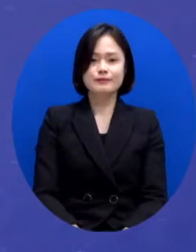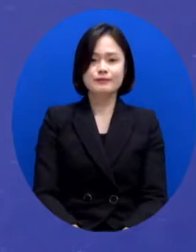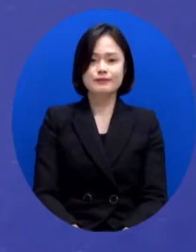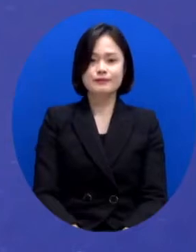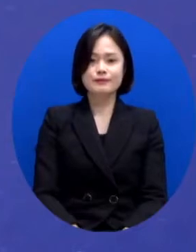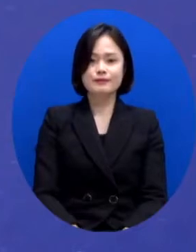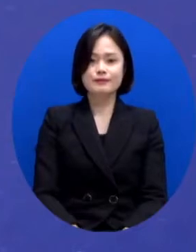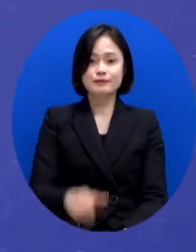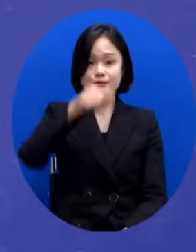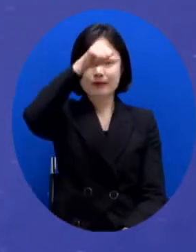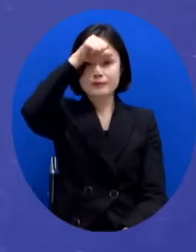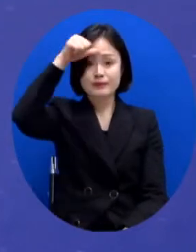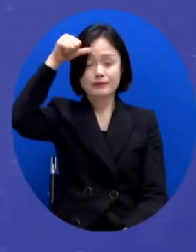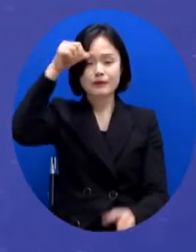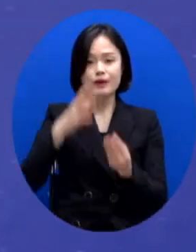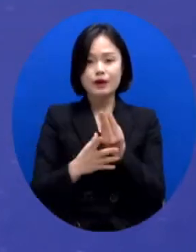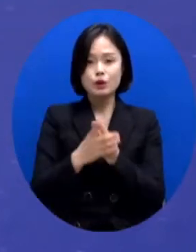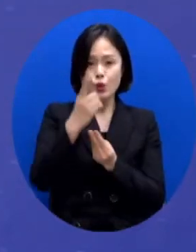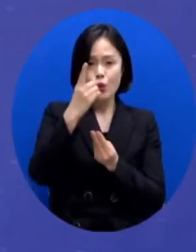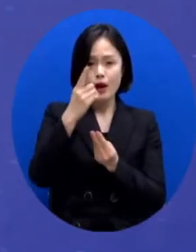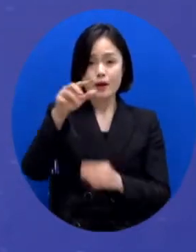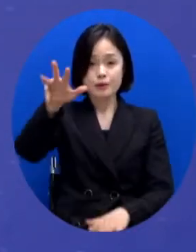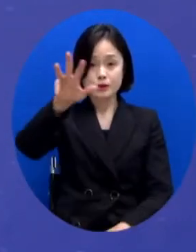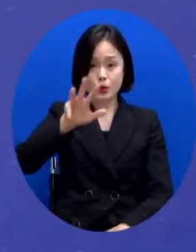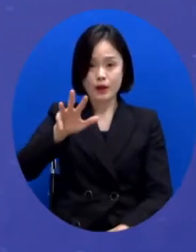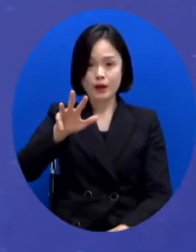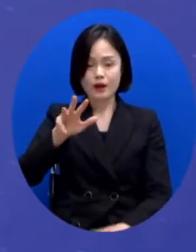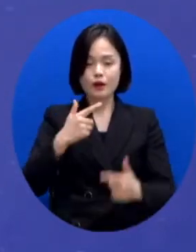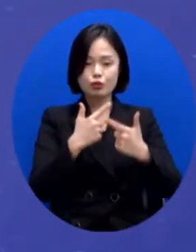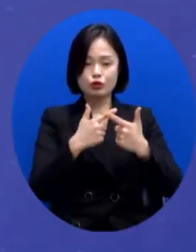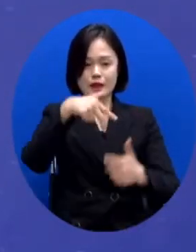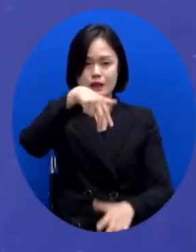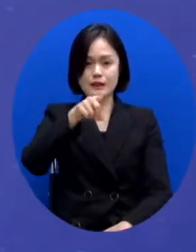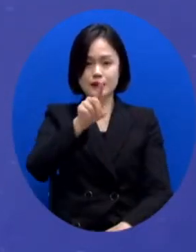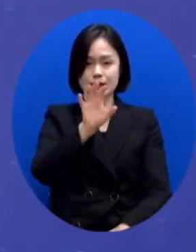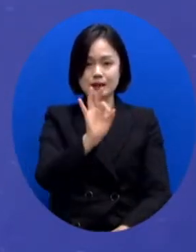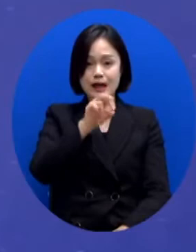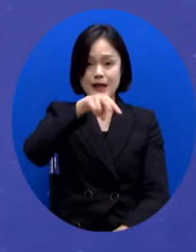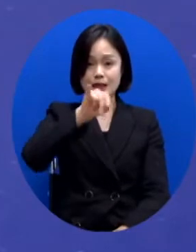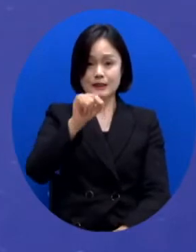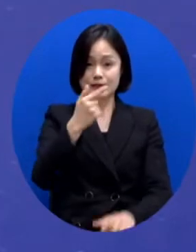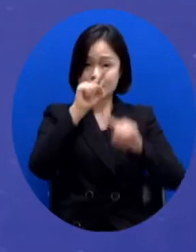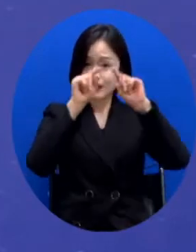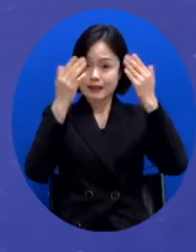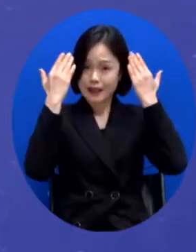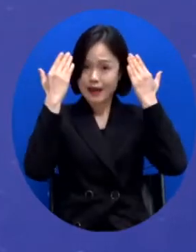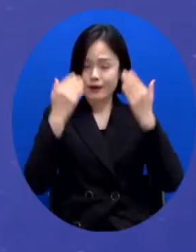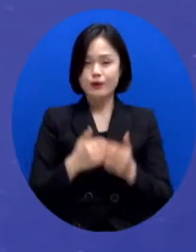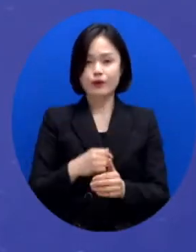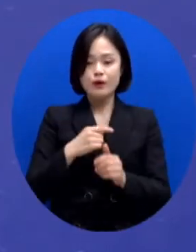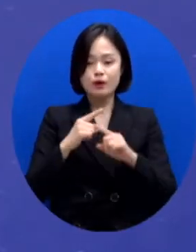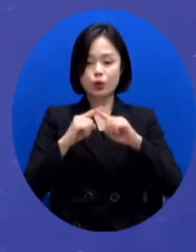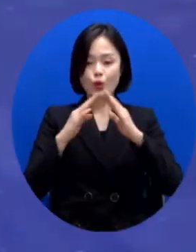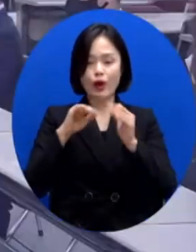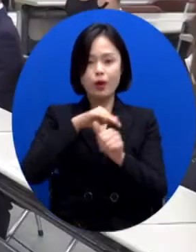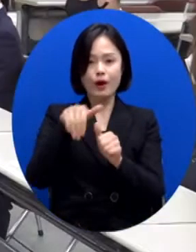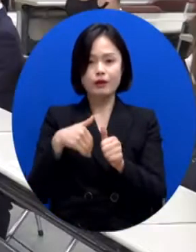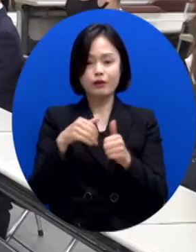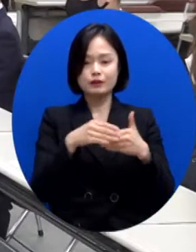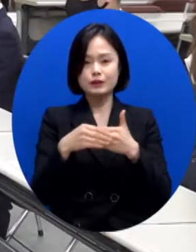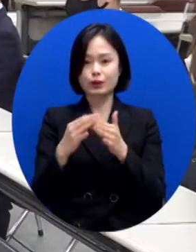대한예수교장로회 통합 총회와 부산장신대 학교가 교회의 환경 지도사 를 양성하기 위한 협약을 체결했습니다